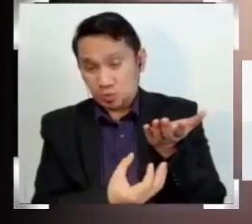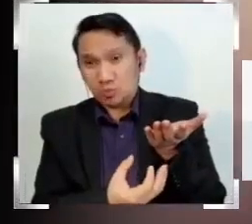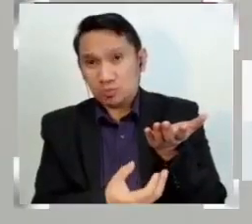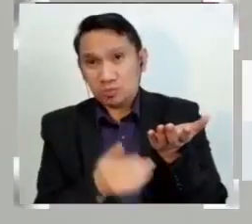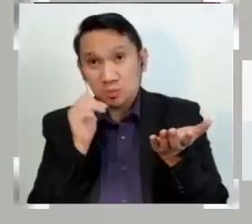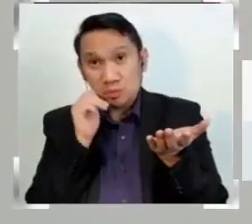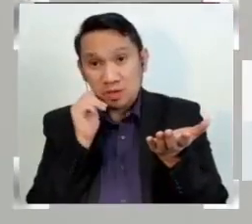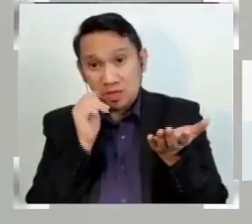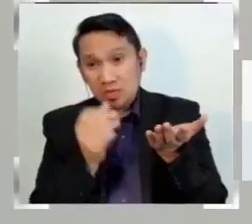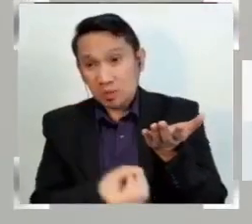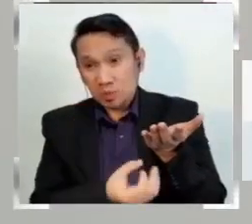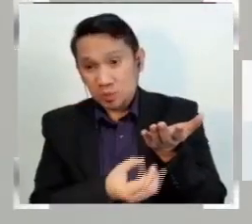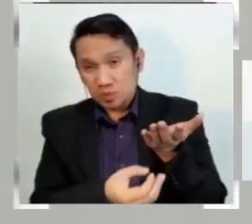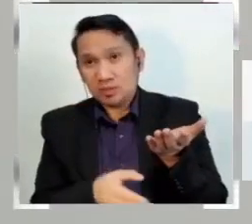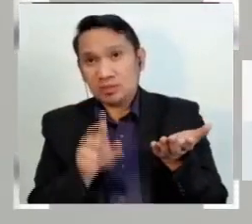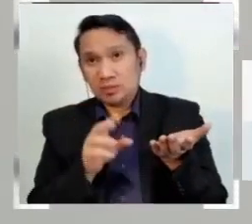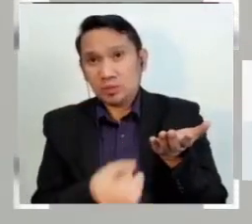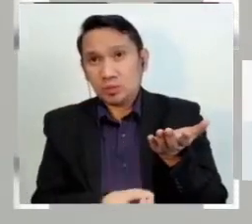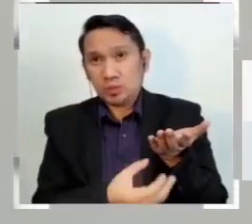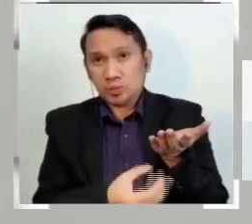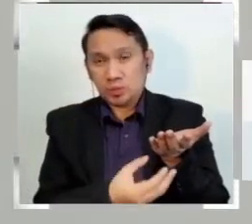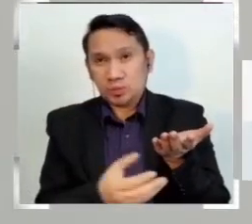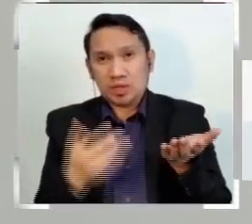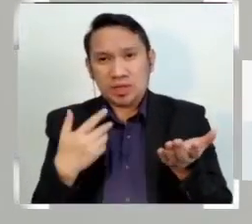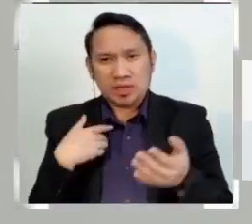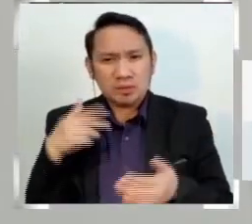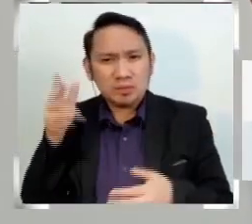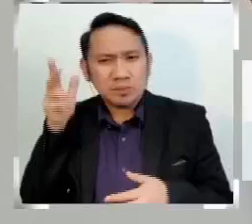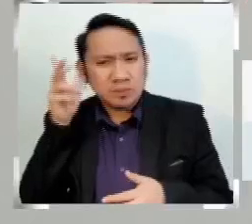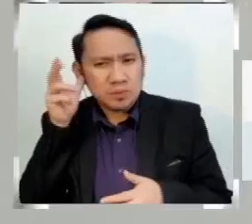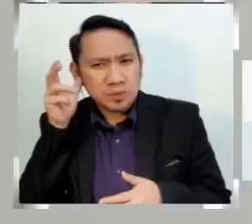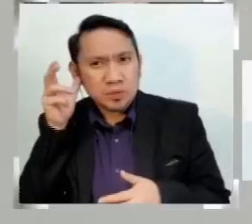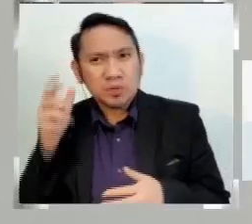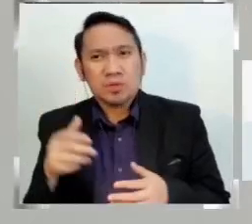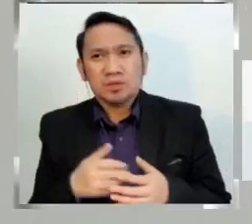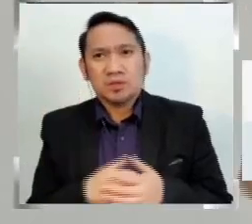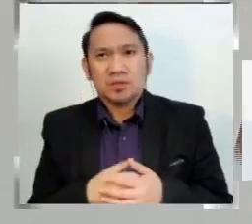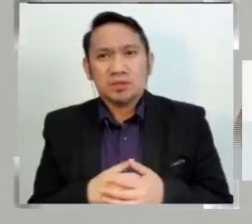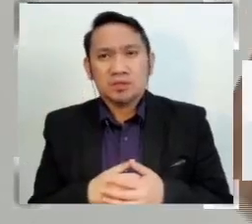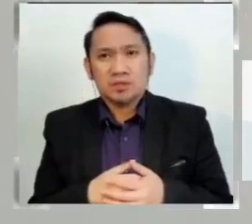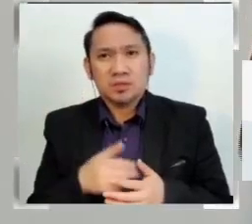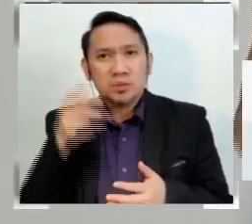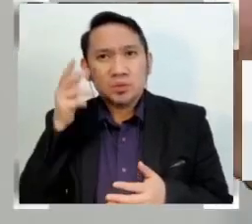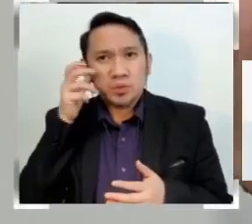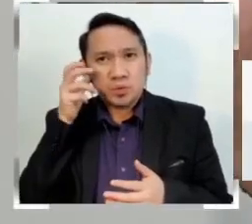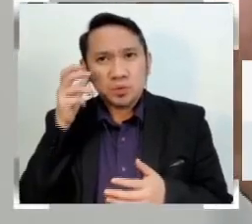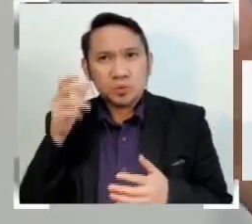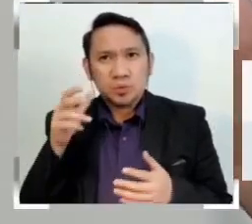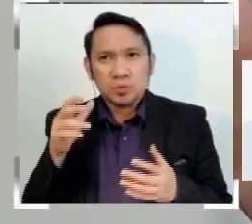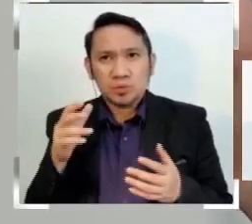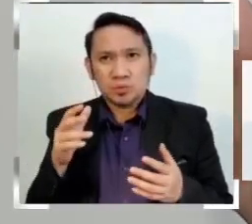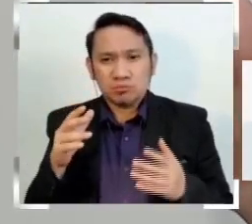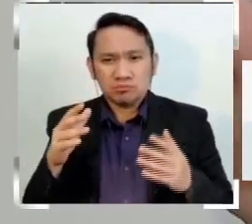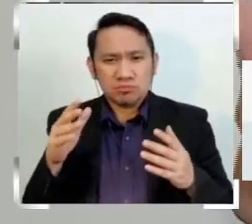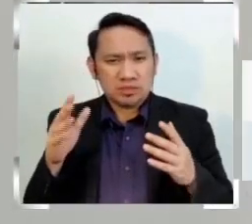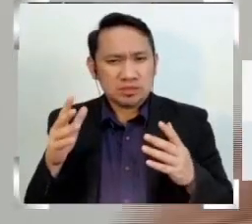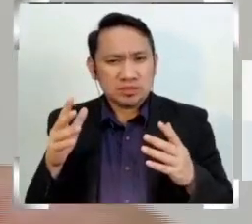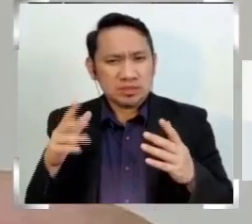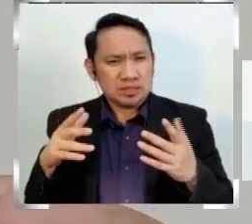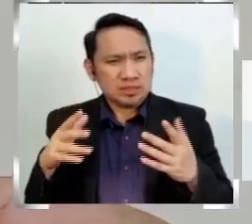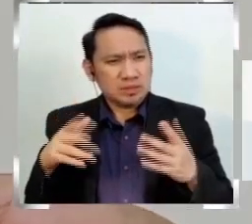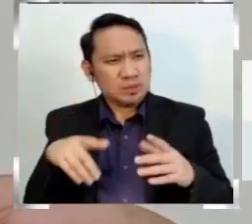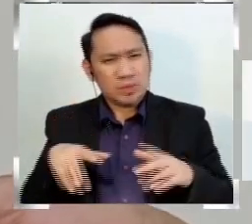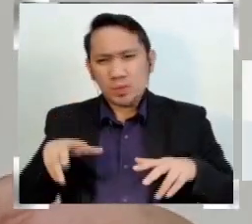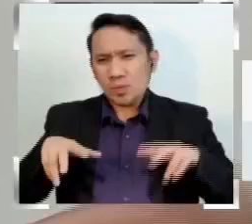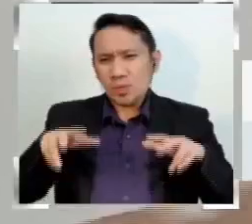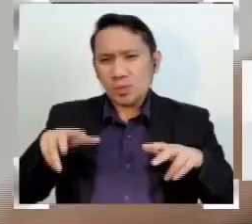sa pagluluto niya, medyo may narinig siya na medyo lumalagitik-lagitik na, eh bigla siyang inunan